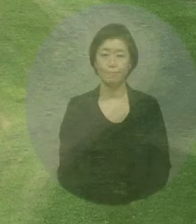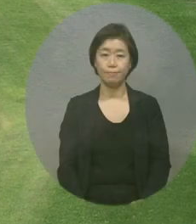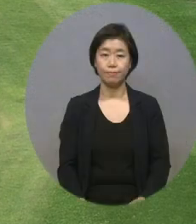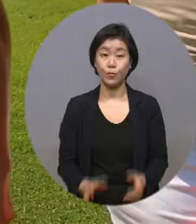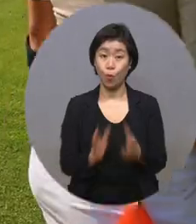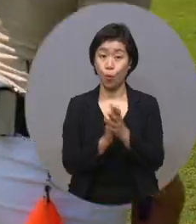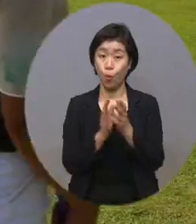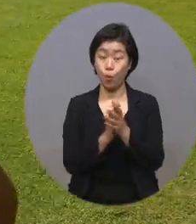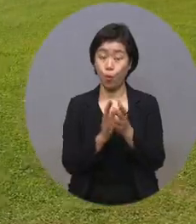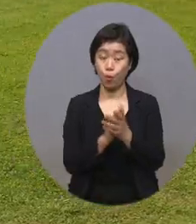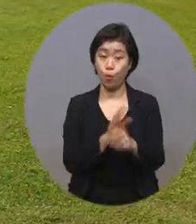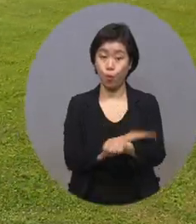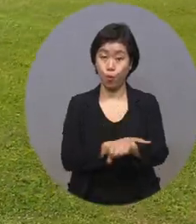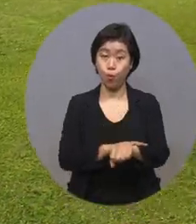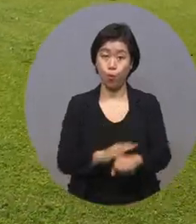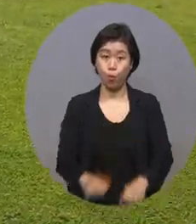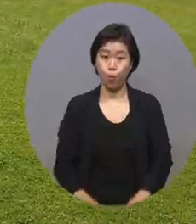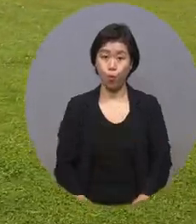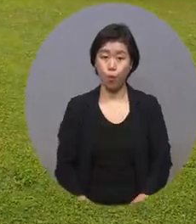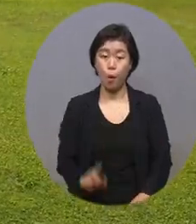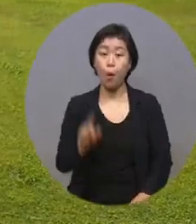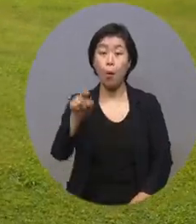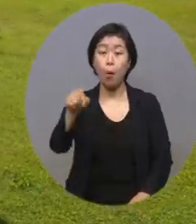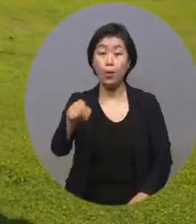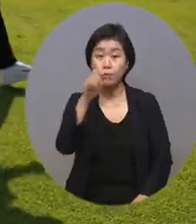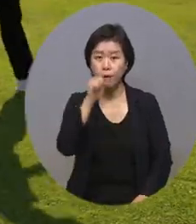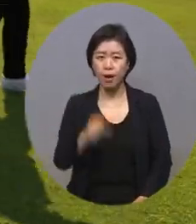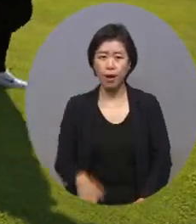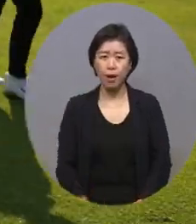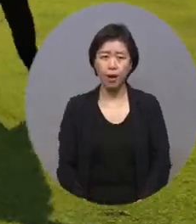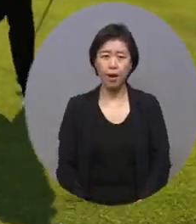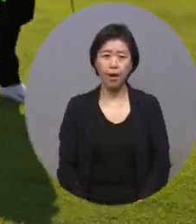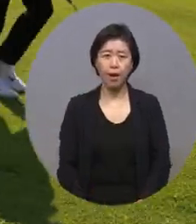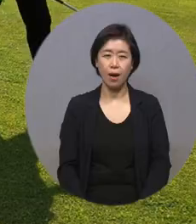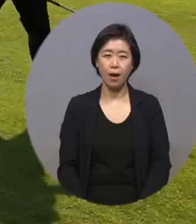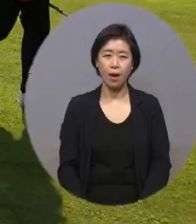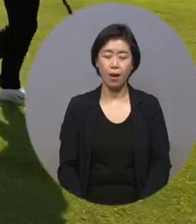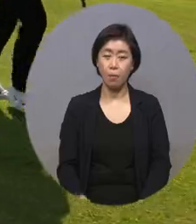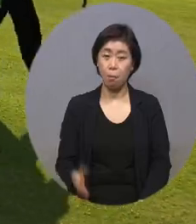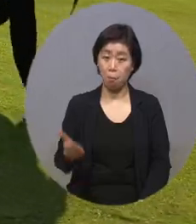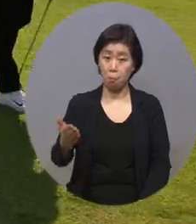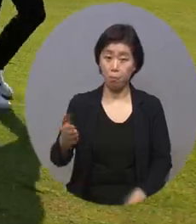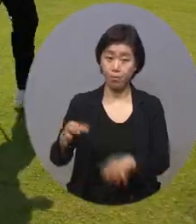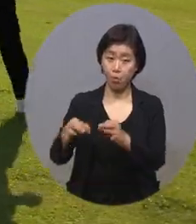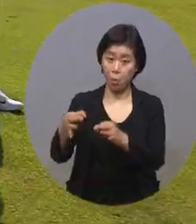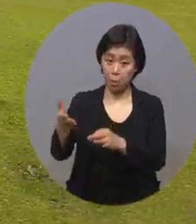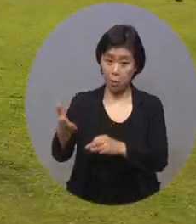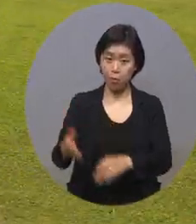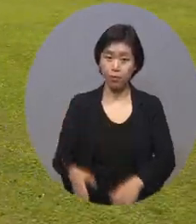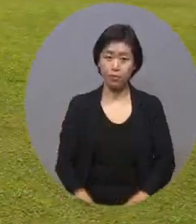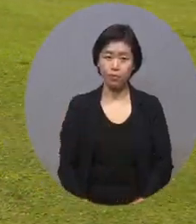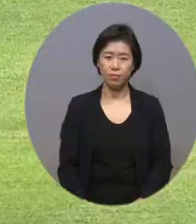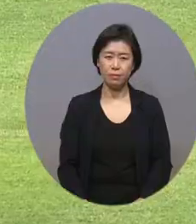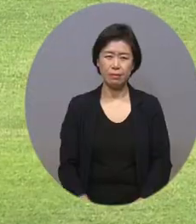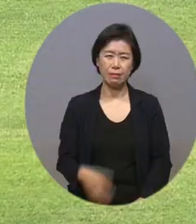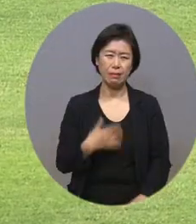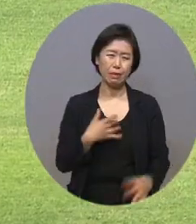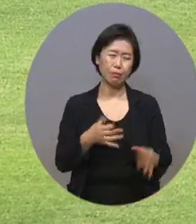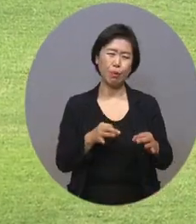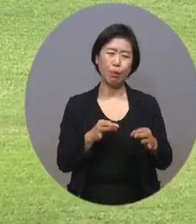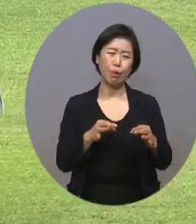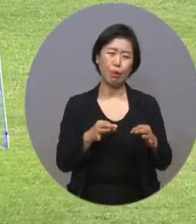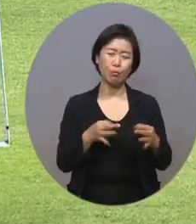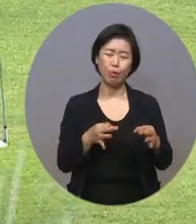나이스. 올라가야 돼. 아. 와우, 저 프로. 저 프로. 아, 그럼 뭐해?